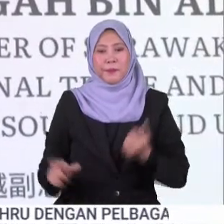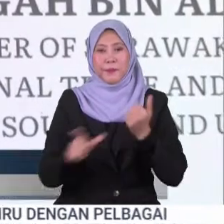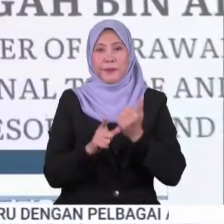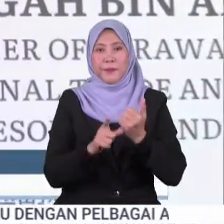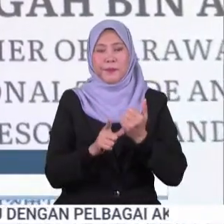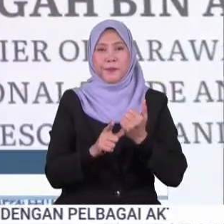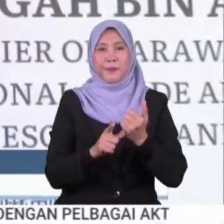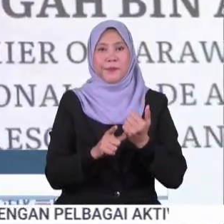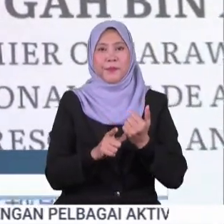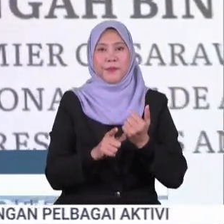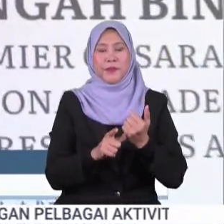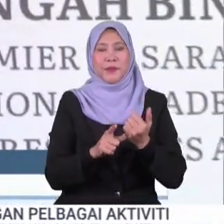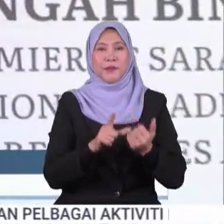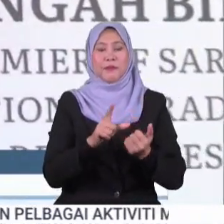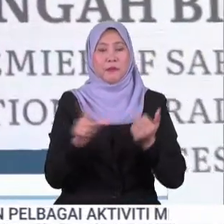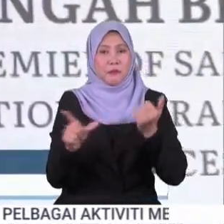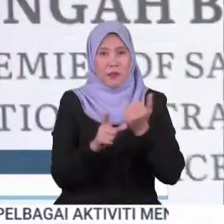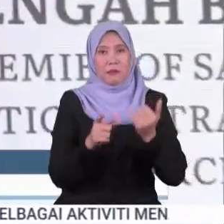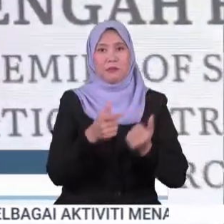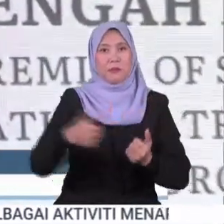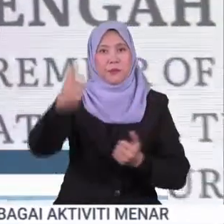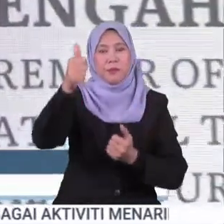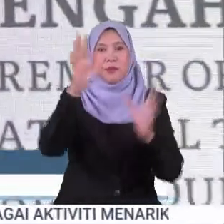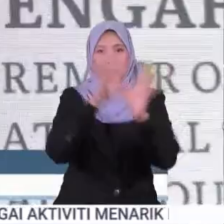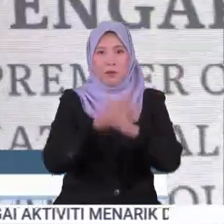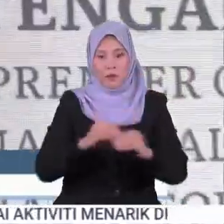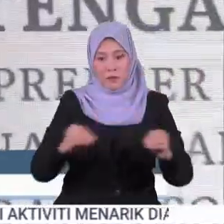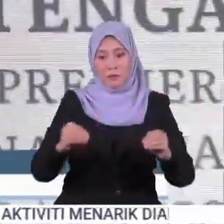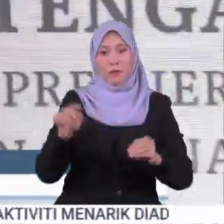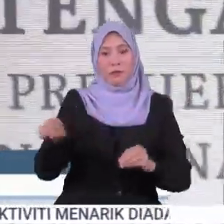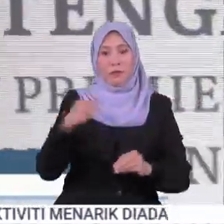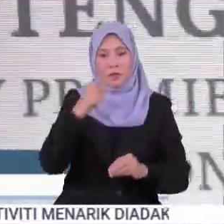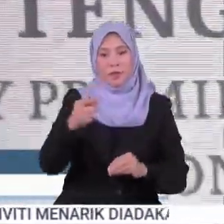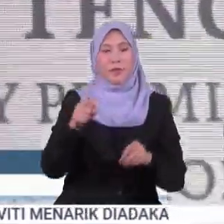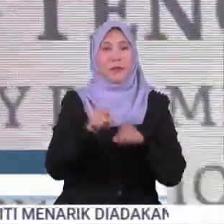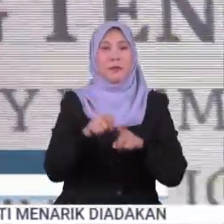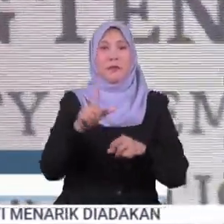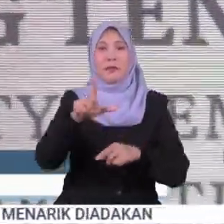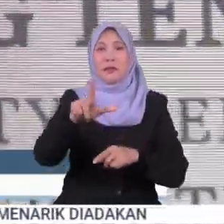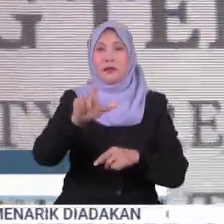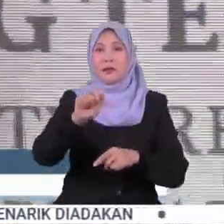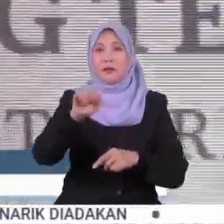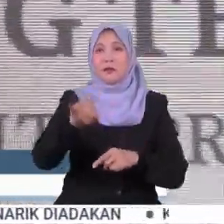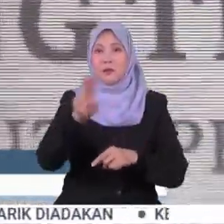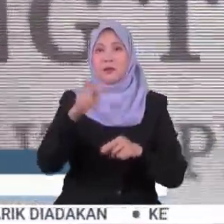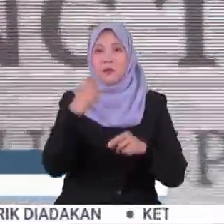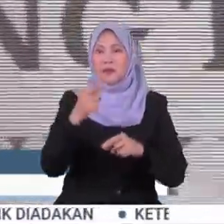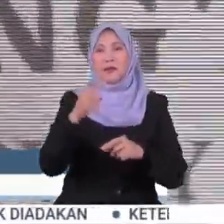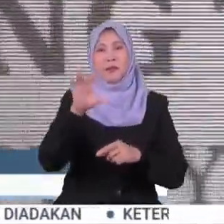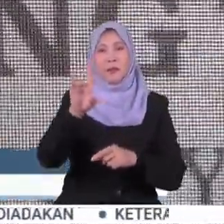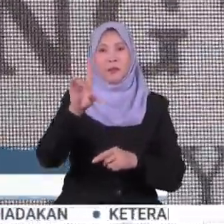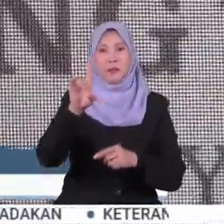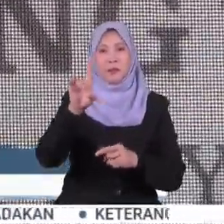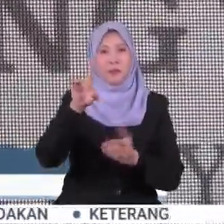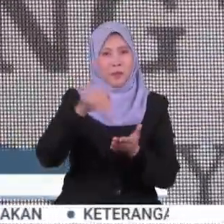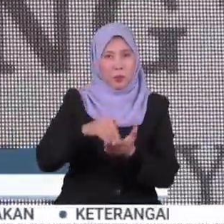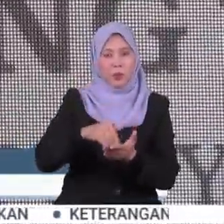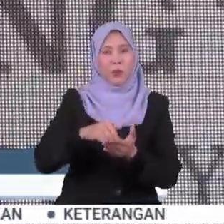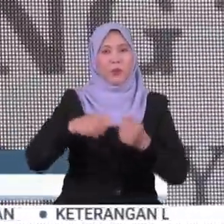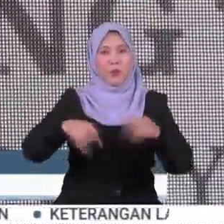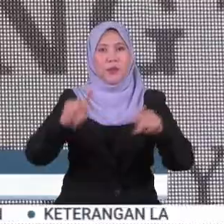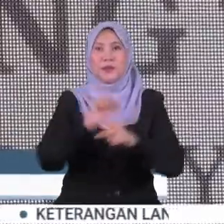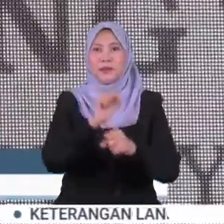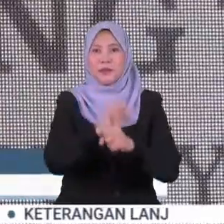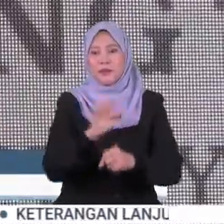Timbalan Premier Sarawak Dato' Amar Awang Tengah Ali Hassan berkata Samalaju juga telah mencipta lebih daripada 8,000 peluang pekerjaan